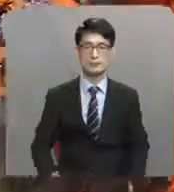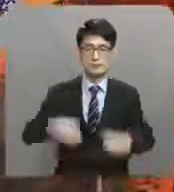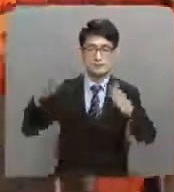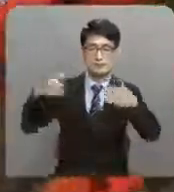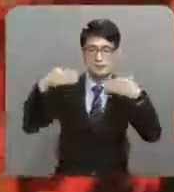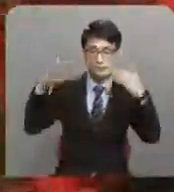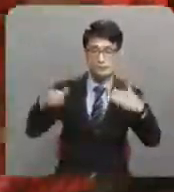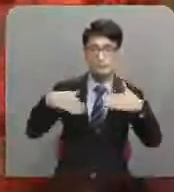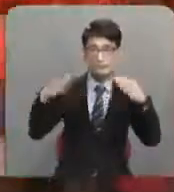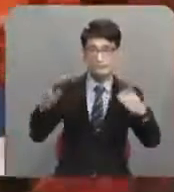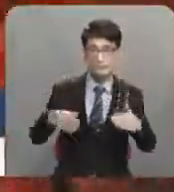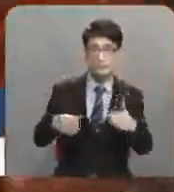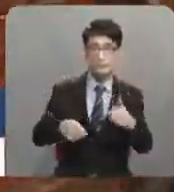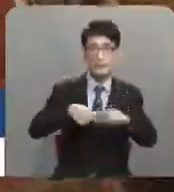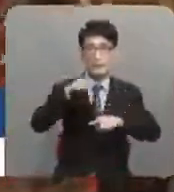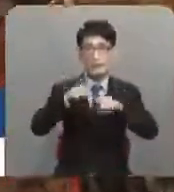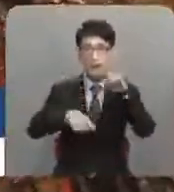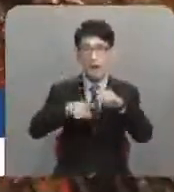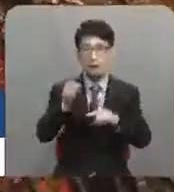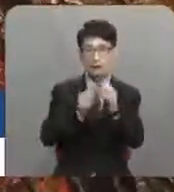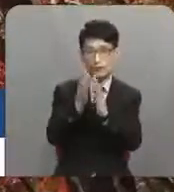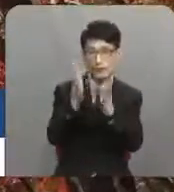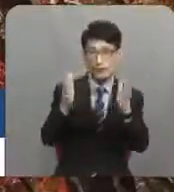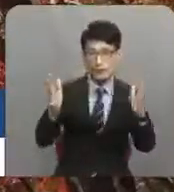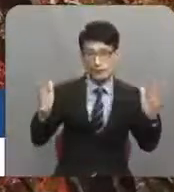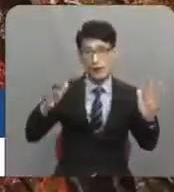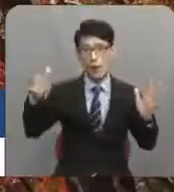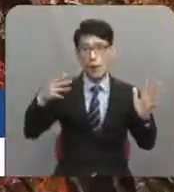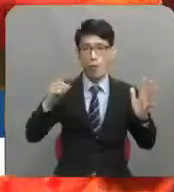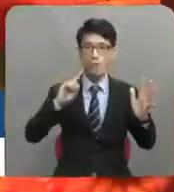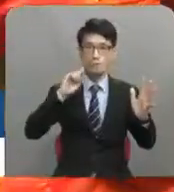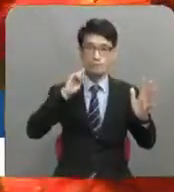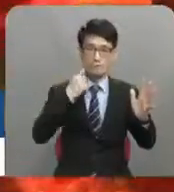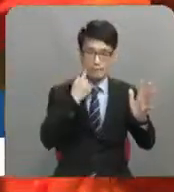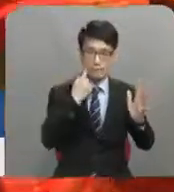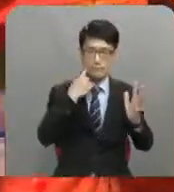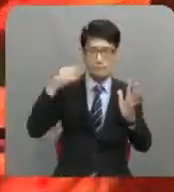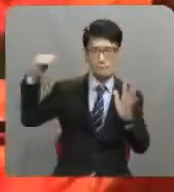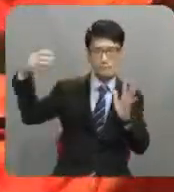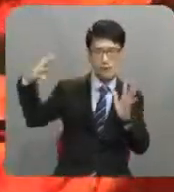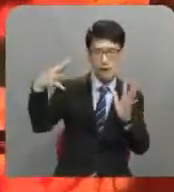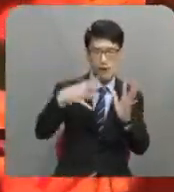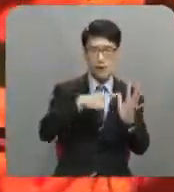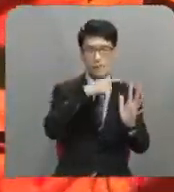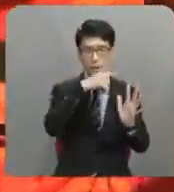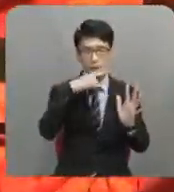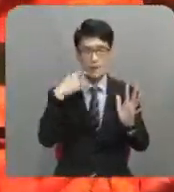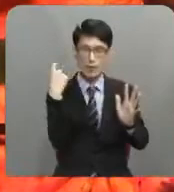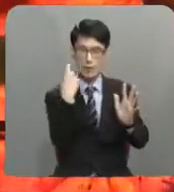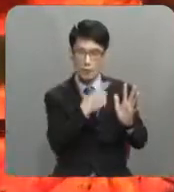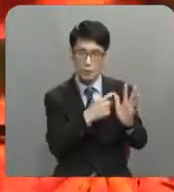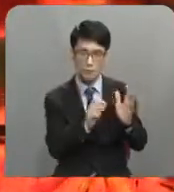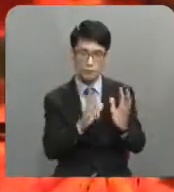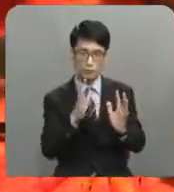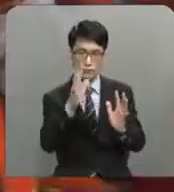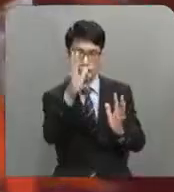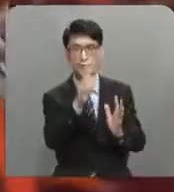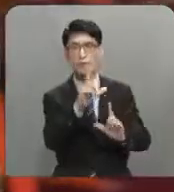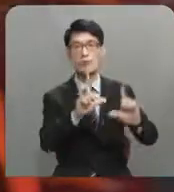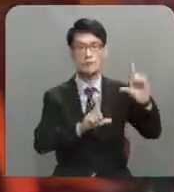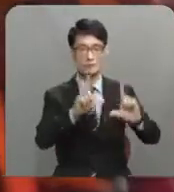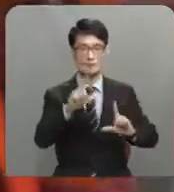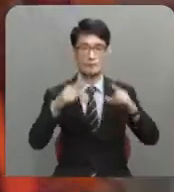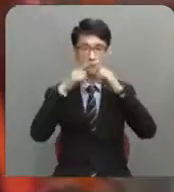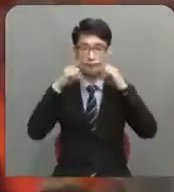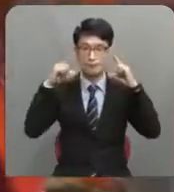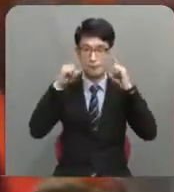가을바람에 산들산들 단풍잎들이 일렁거립니다. 눈부신 햇살을 받으며 불꽃 노란 빛깔이 반짝입니다.